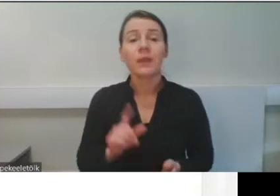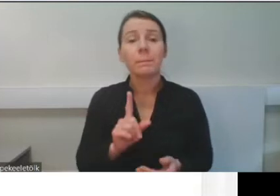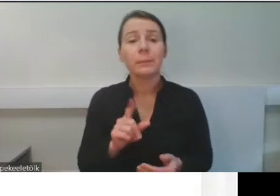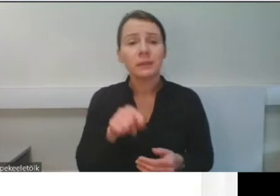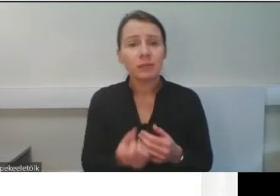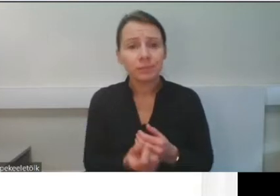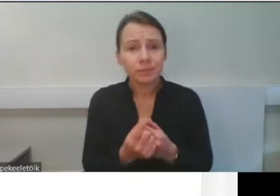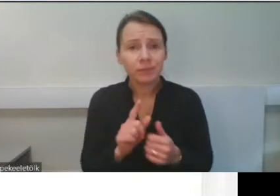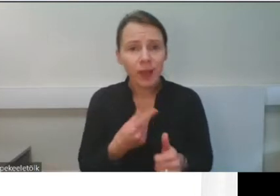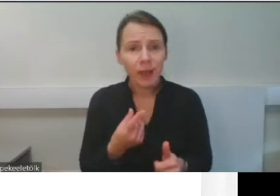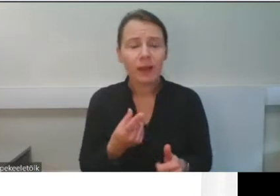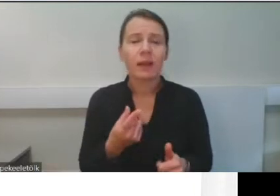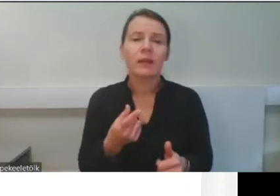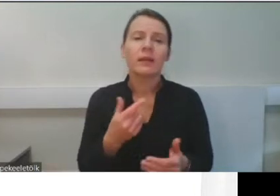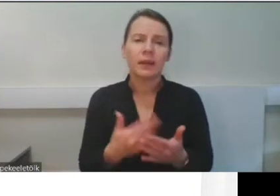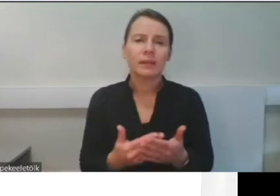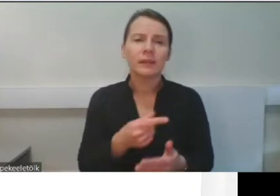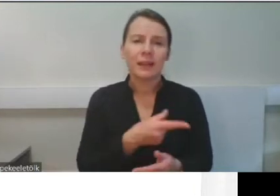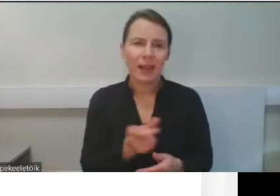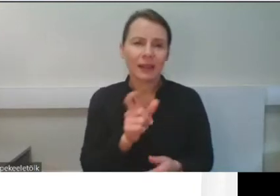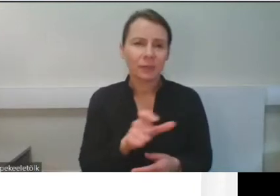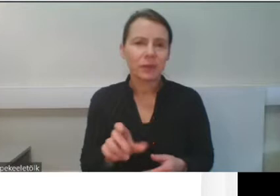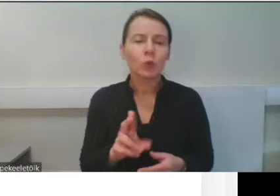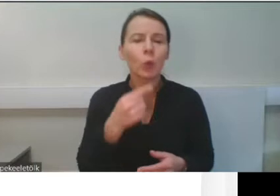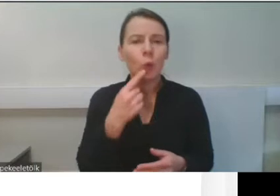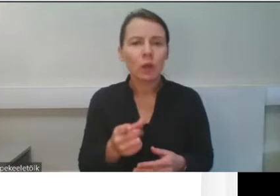inimesed , kes elavad siis näiteks suhtelises vaesuses , et kas nende